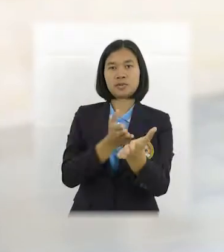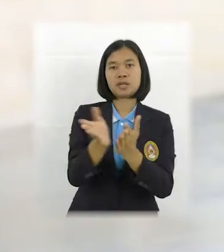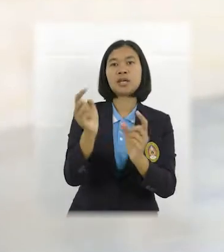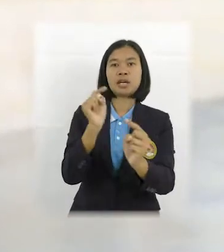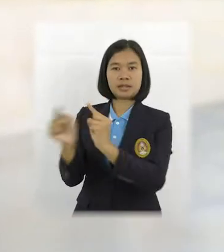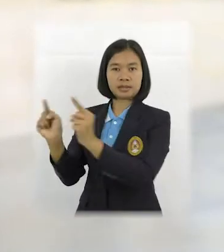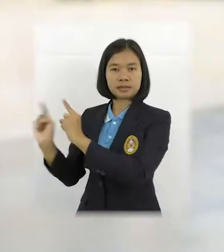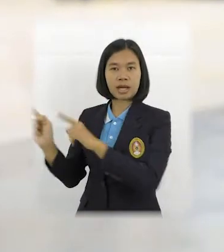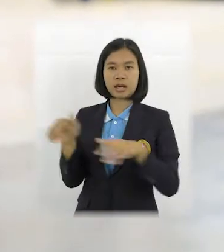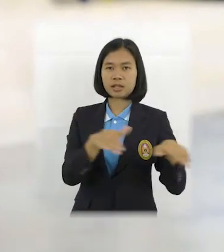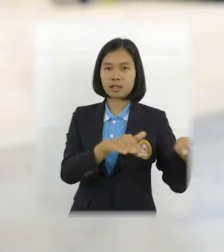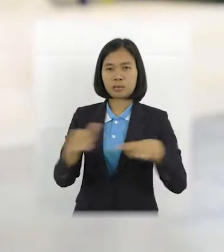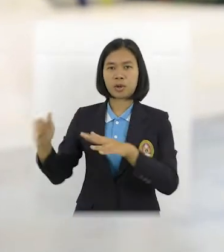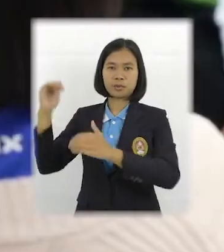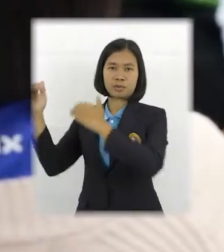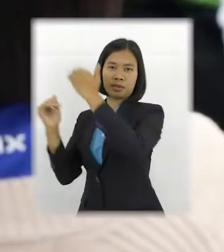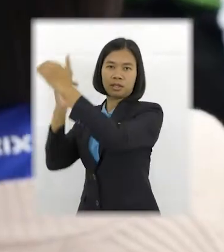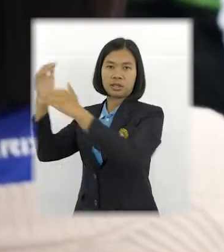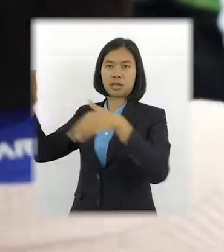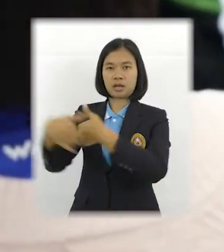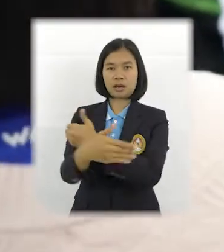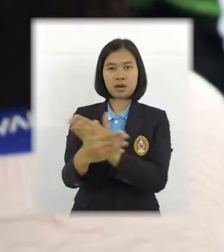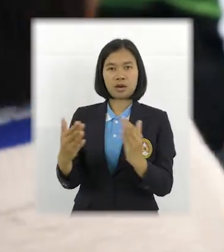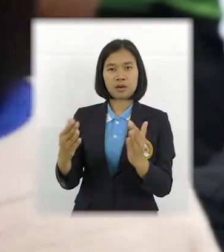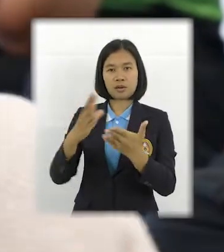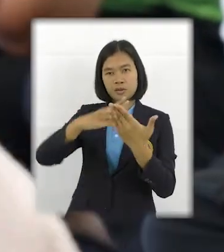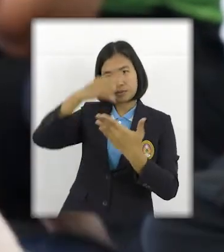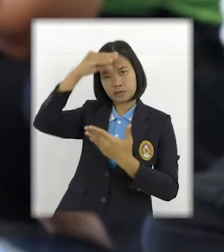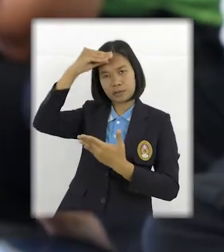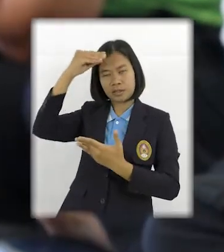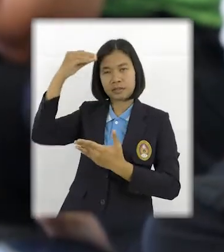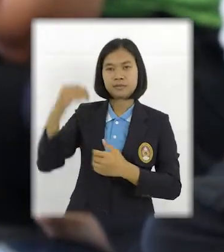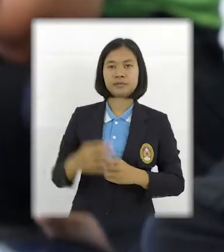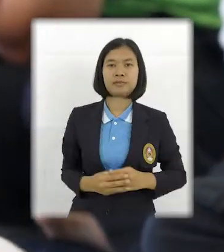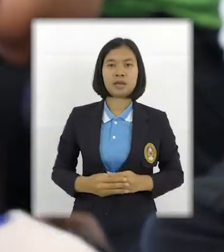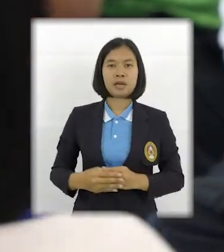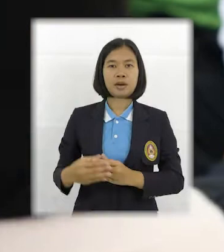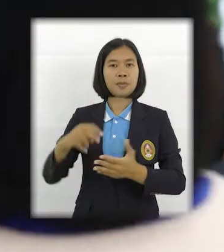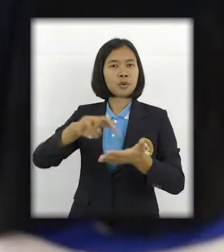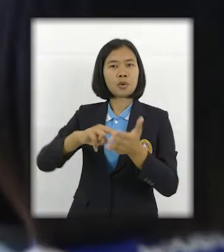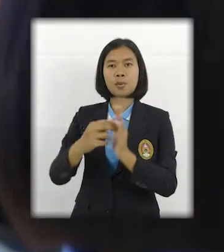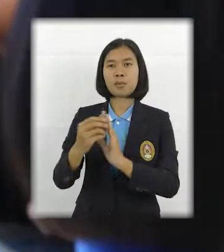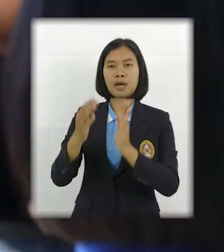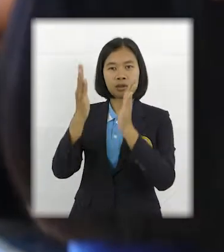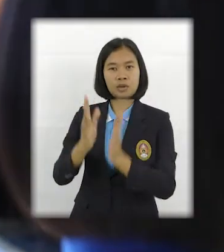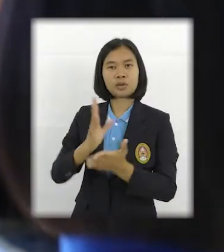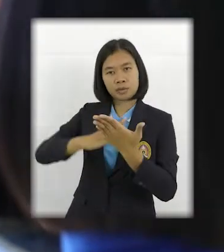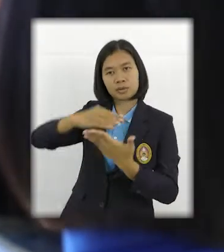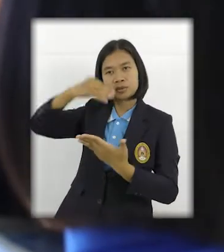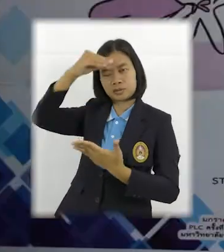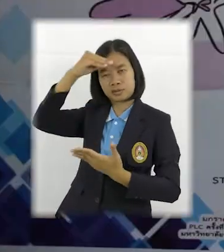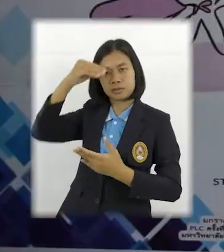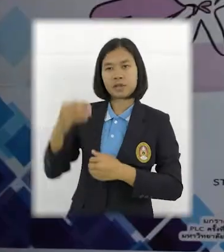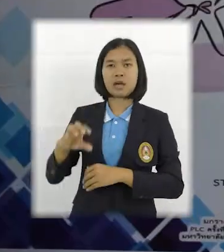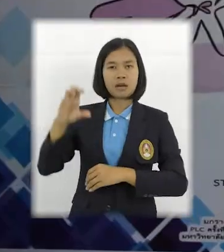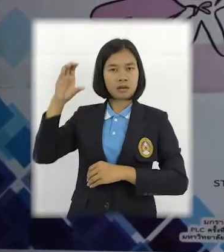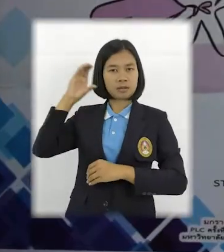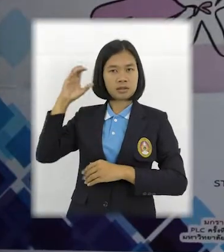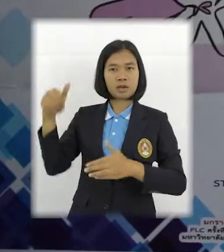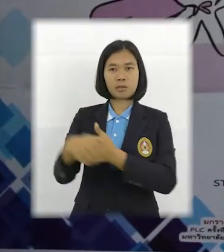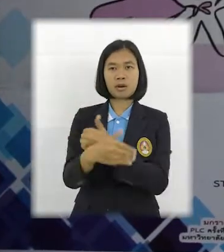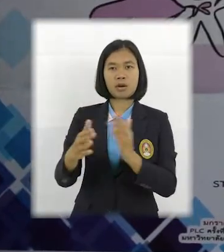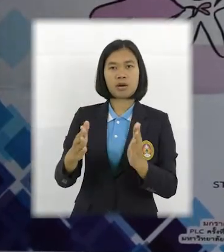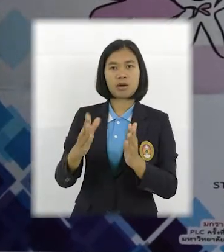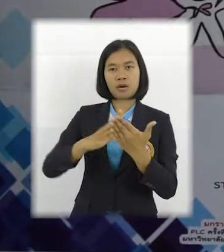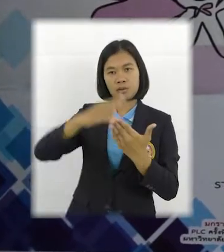ทุกศาสตร์ที่พร้อมจะพัฒนาห้องเรียนของเราให้เป็นห้องเรียนที่มีคุณค่าและมีความหมายต่อสิทธิ์ทุกคนและเชื่อว่าห้องเรียน